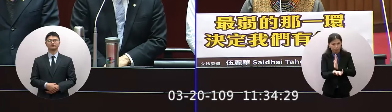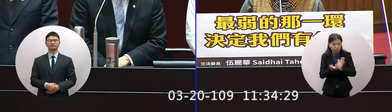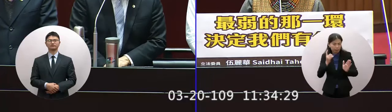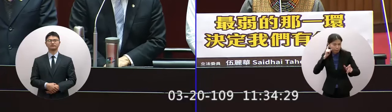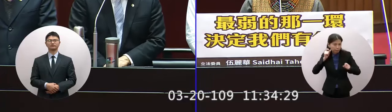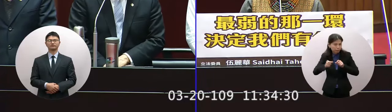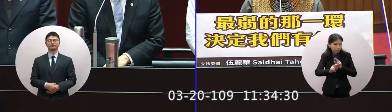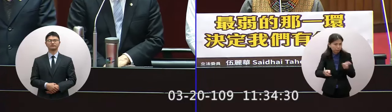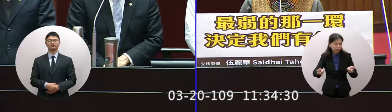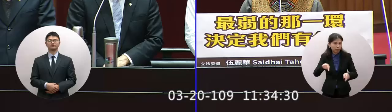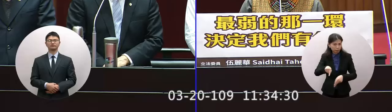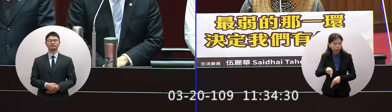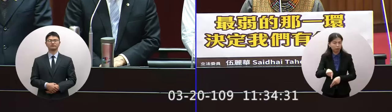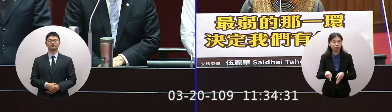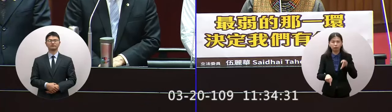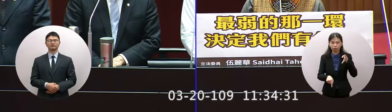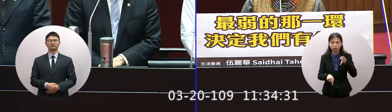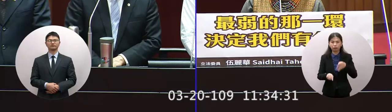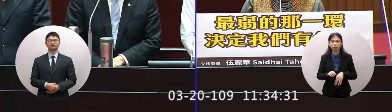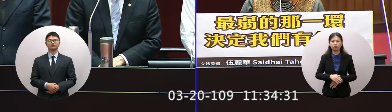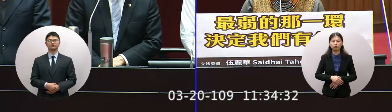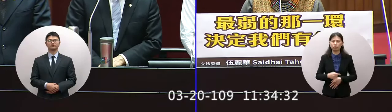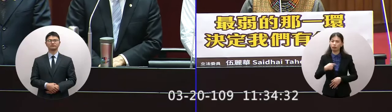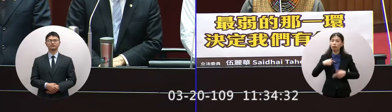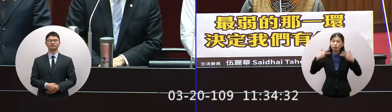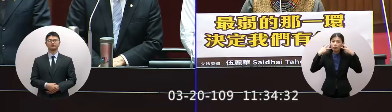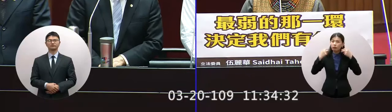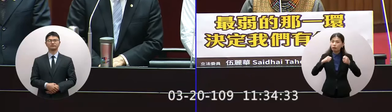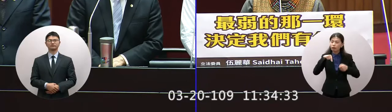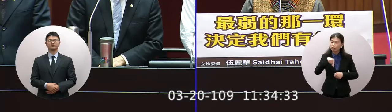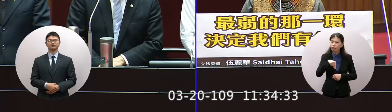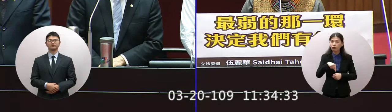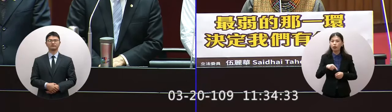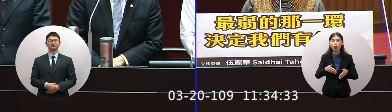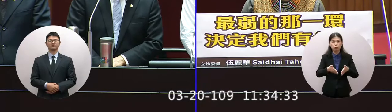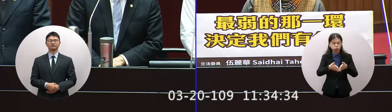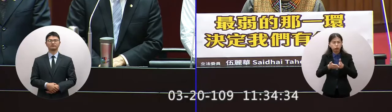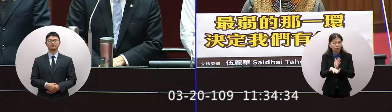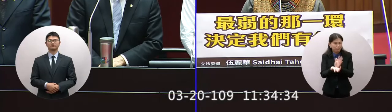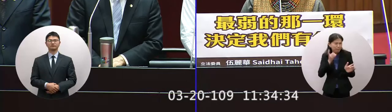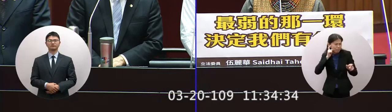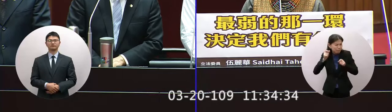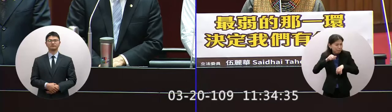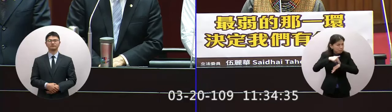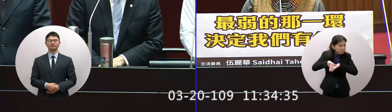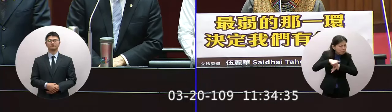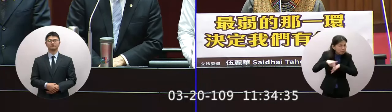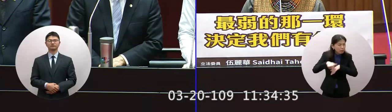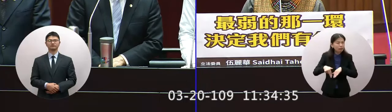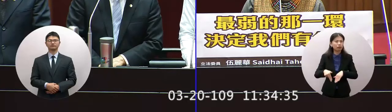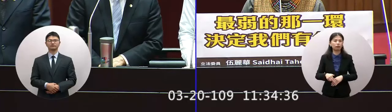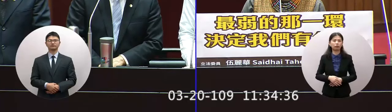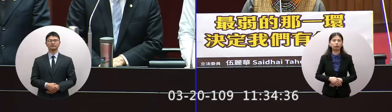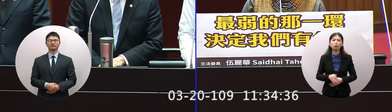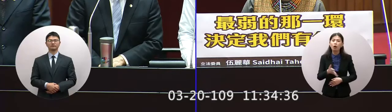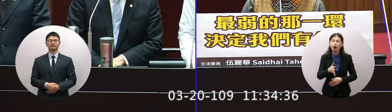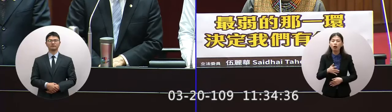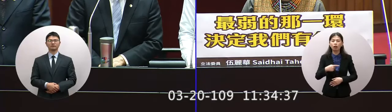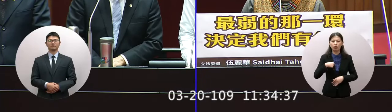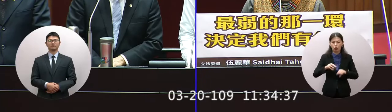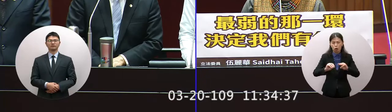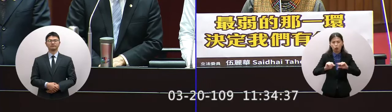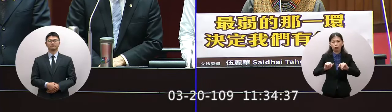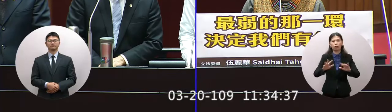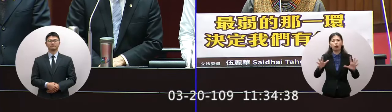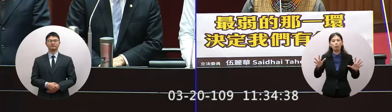署。因为对我们原住民族而言，我们也需要超前部署，因为我们的土地在